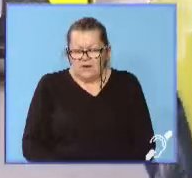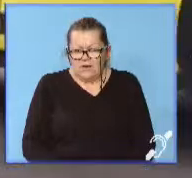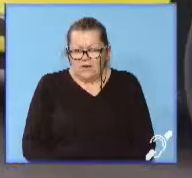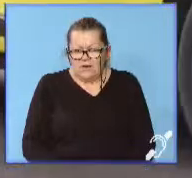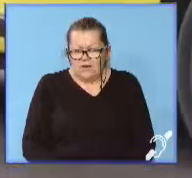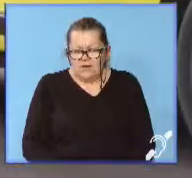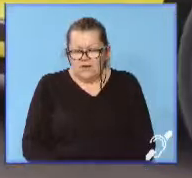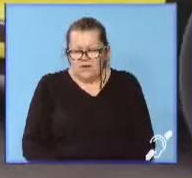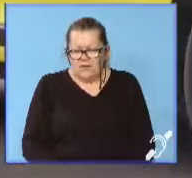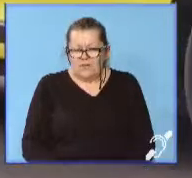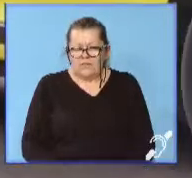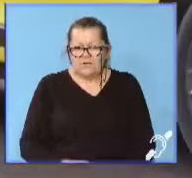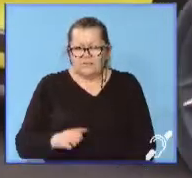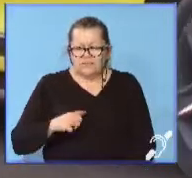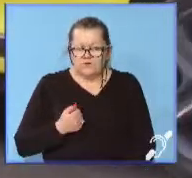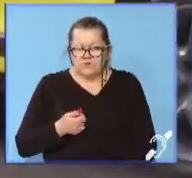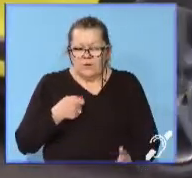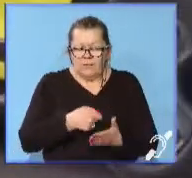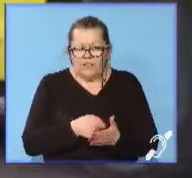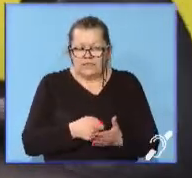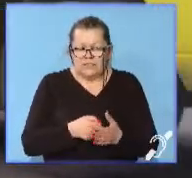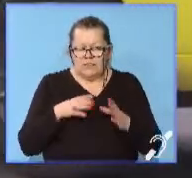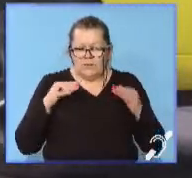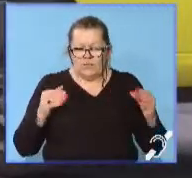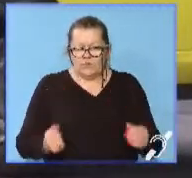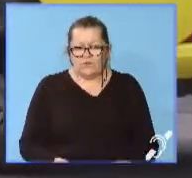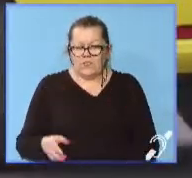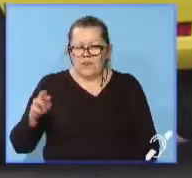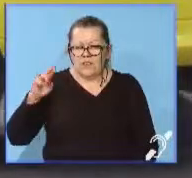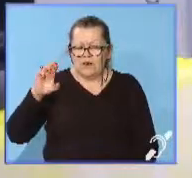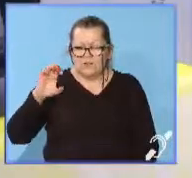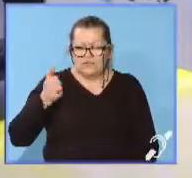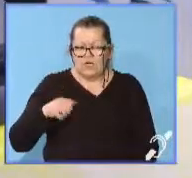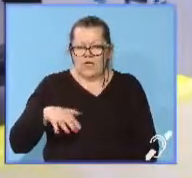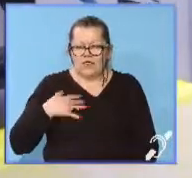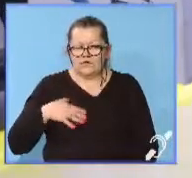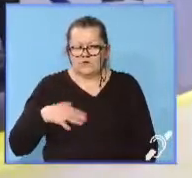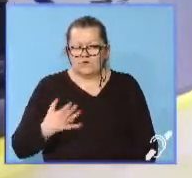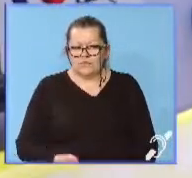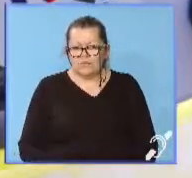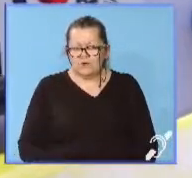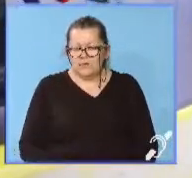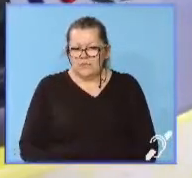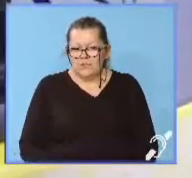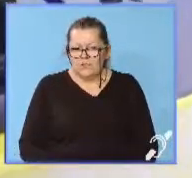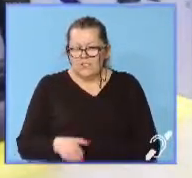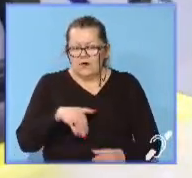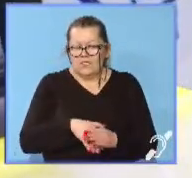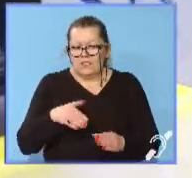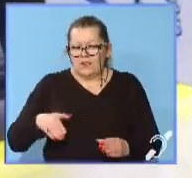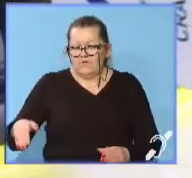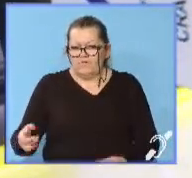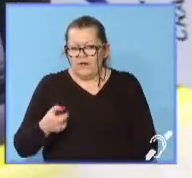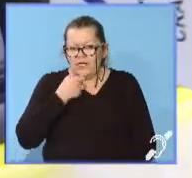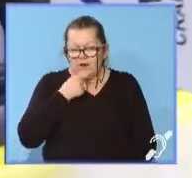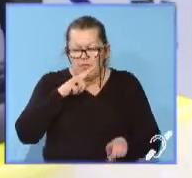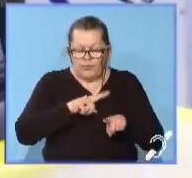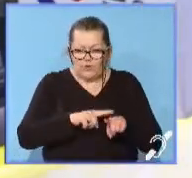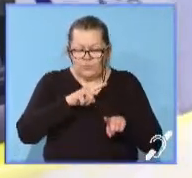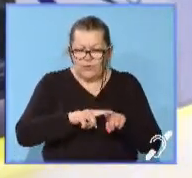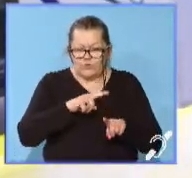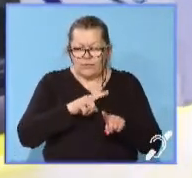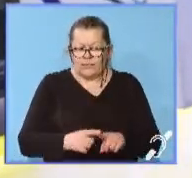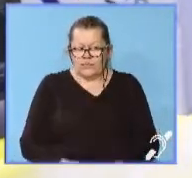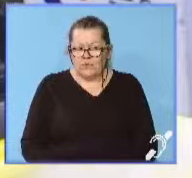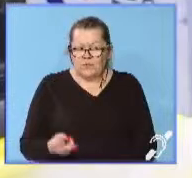taxi neajunsurile de zi cu zi domn perce aurile foarte scumpe ni se măresc parcă de la an la an fără nicio bază legală